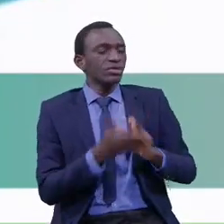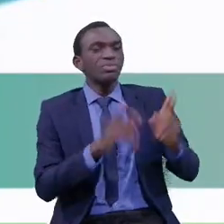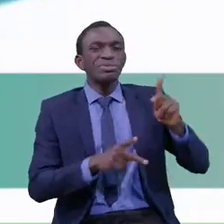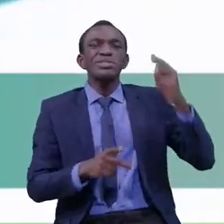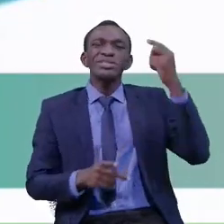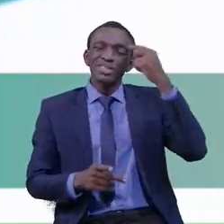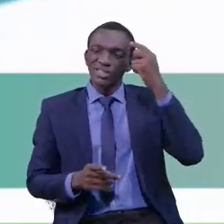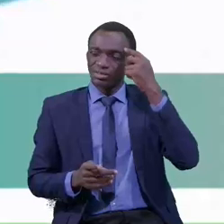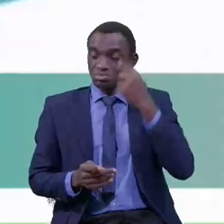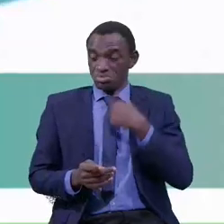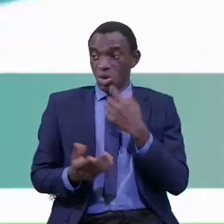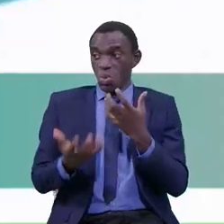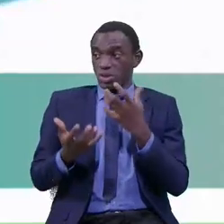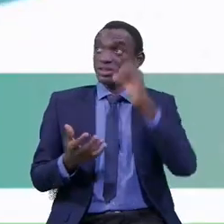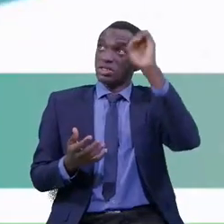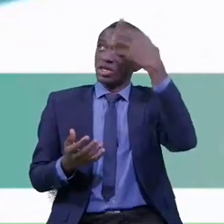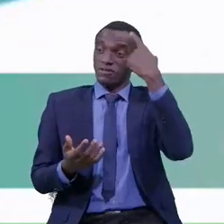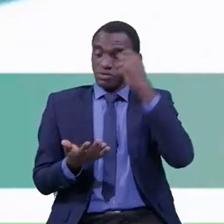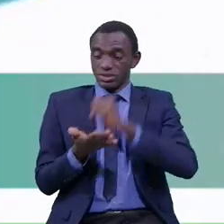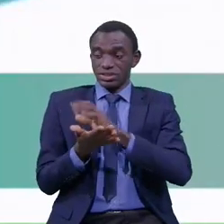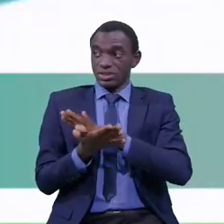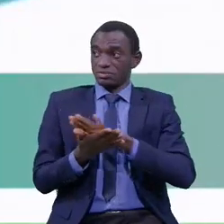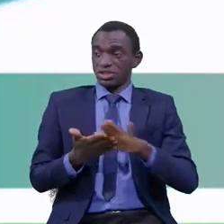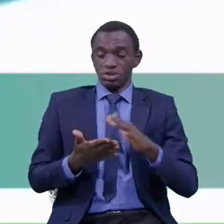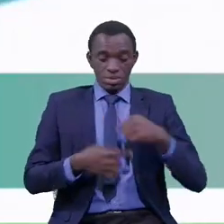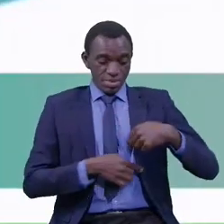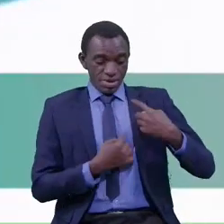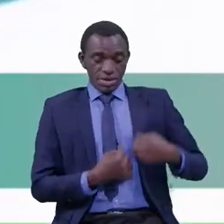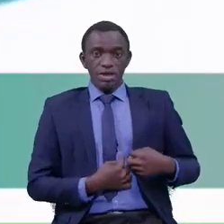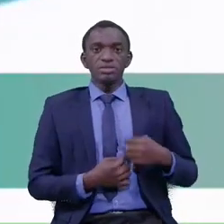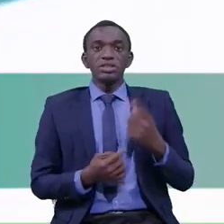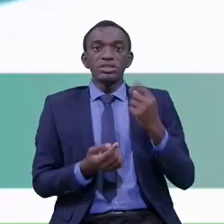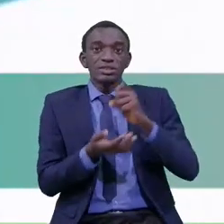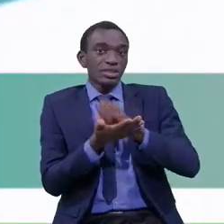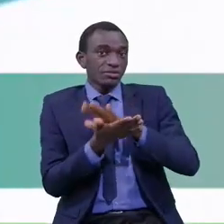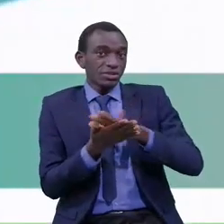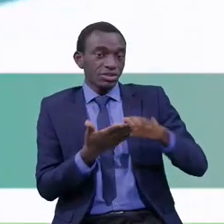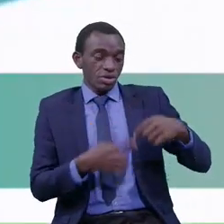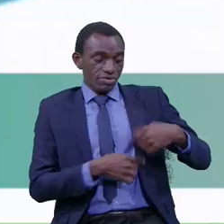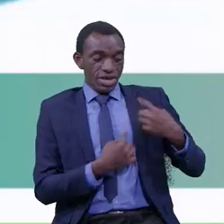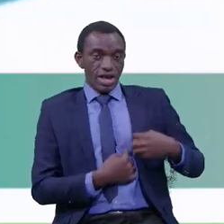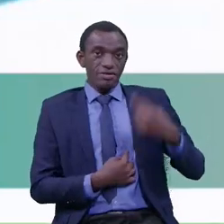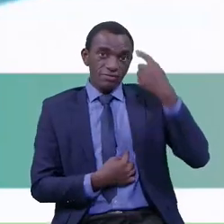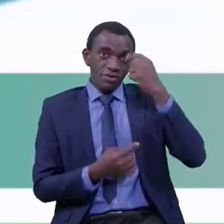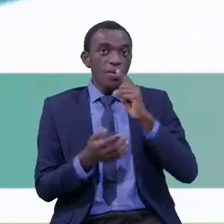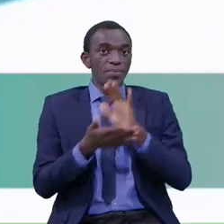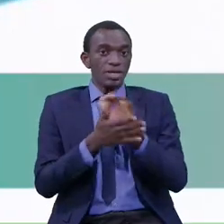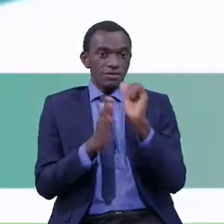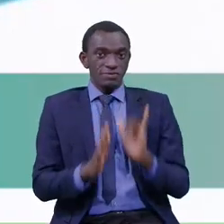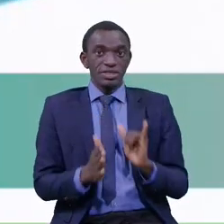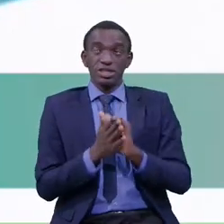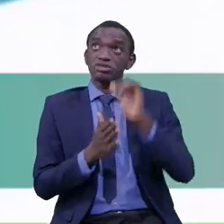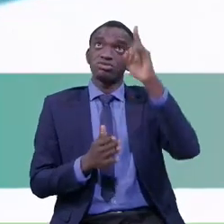pour la sanctification. La sanctification des croyants. Et le Seigneur